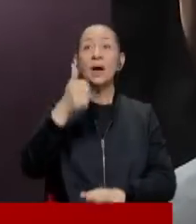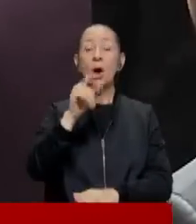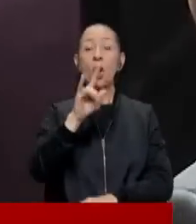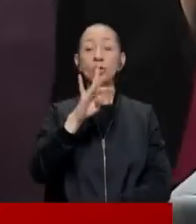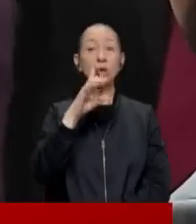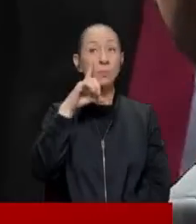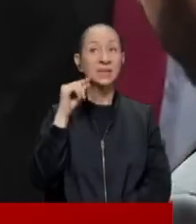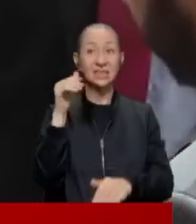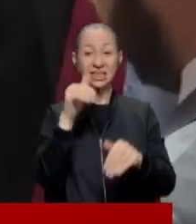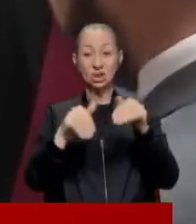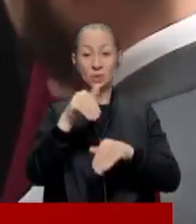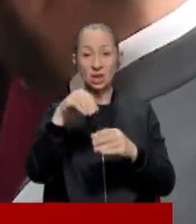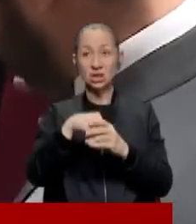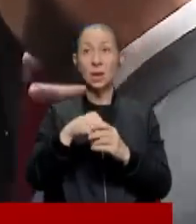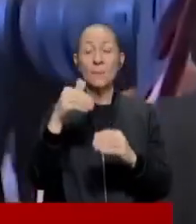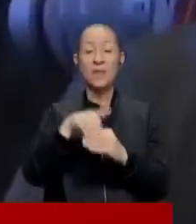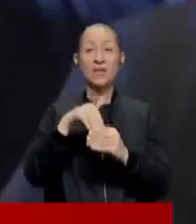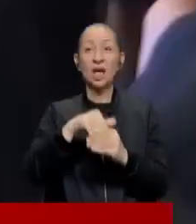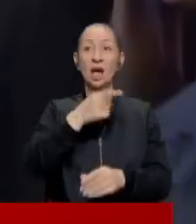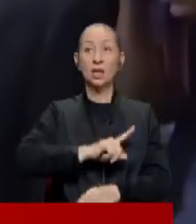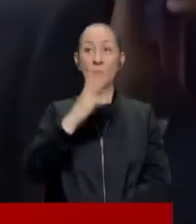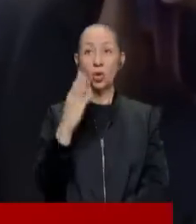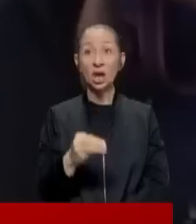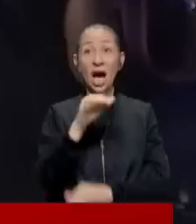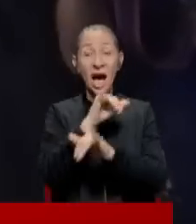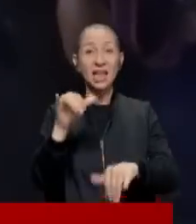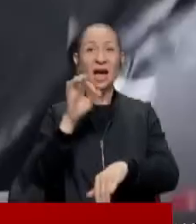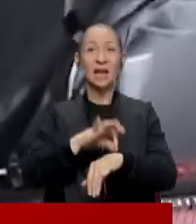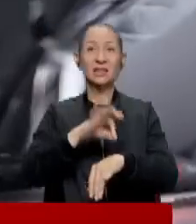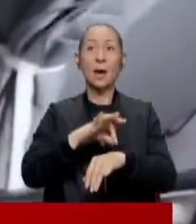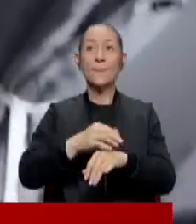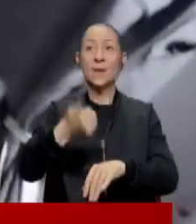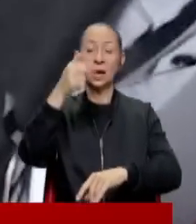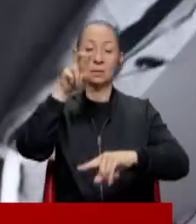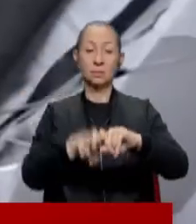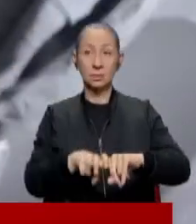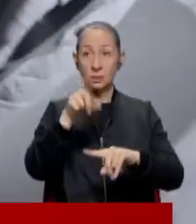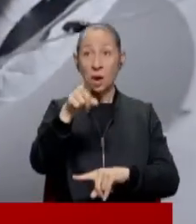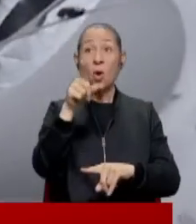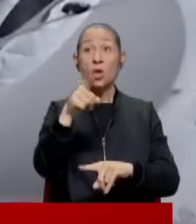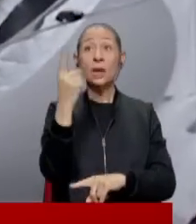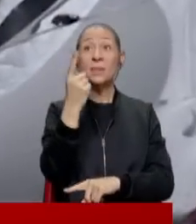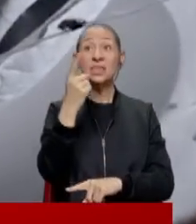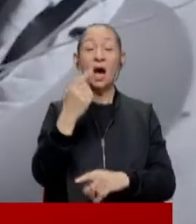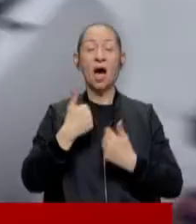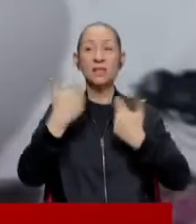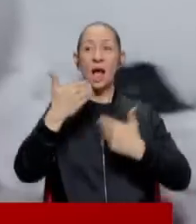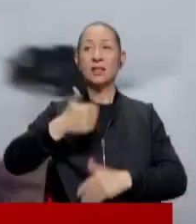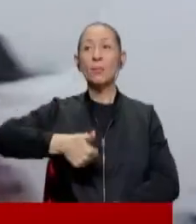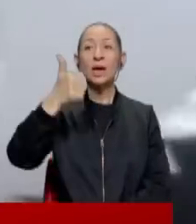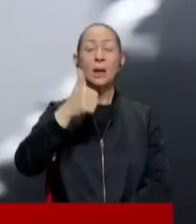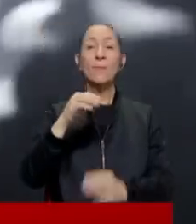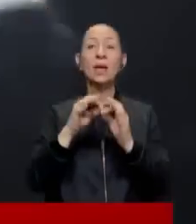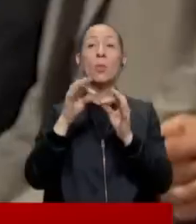14 Mayıs seçimleri için milletvekili adayı oldu ve aynı anda bakanlık koltuğundalar Onlardan birisi de adalet bakanı